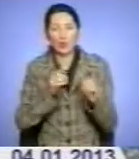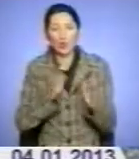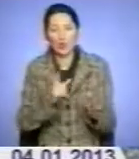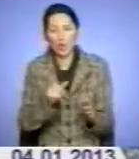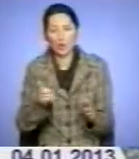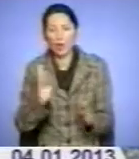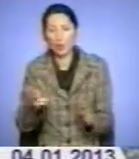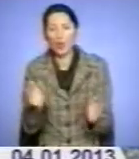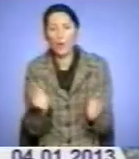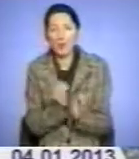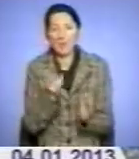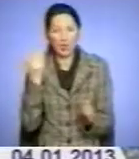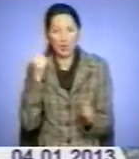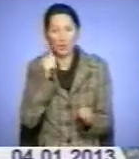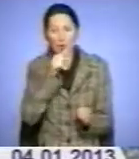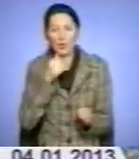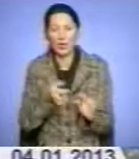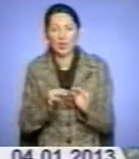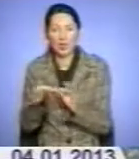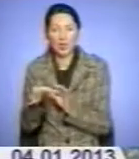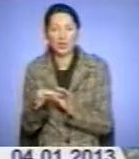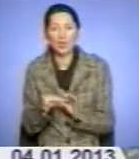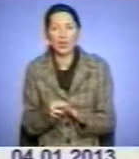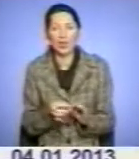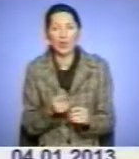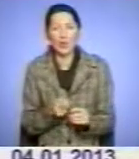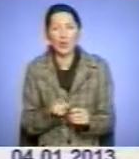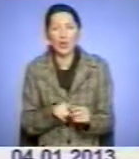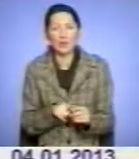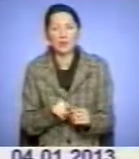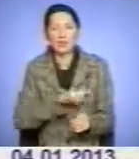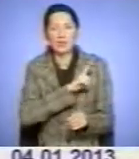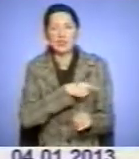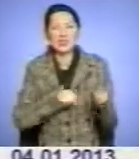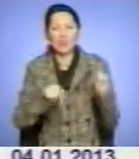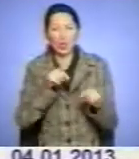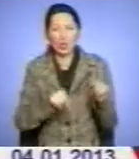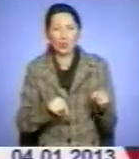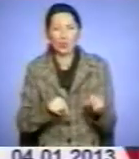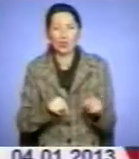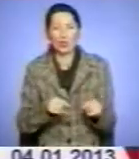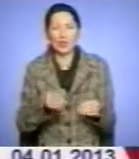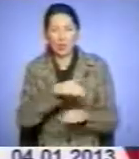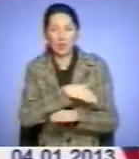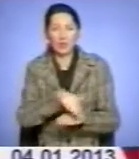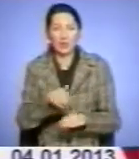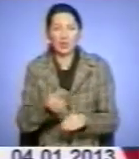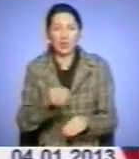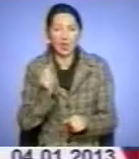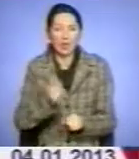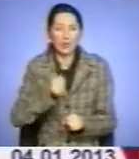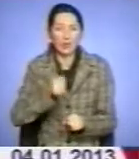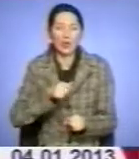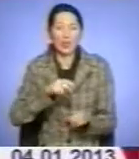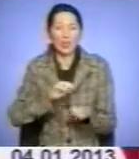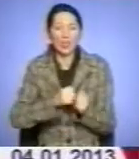у попередні роки. Детальніше про це у наступному сюжеті. Сильний дощ, комунальники розбивають лід на майдані, рештки